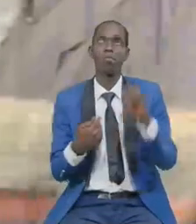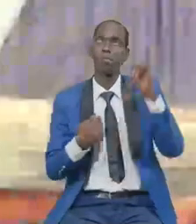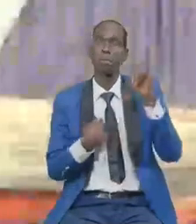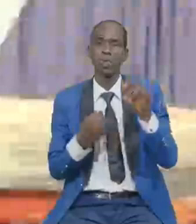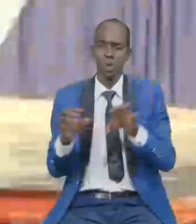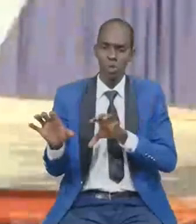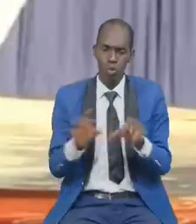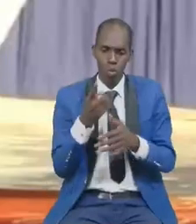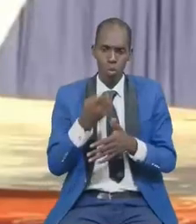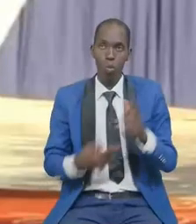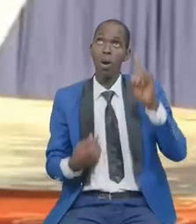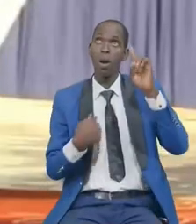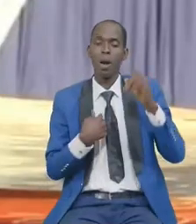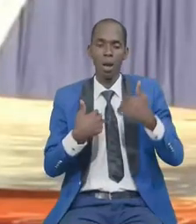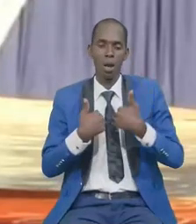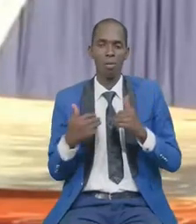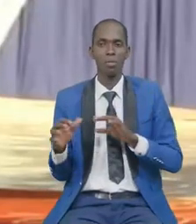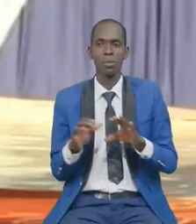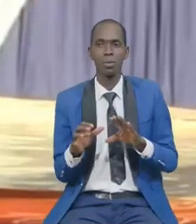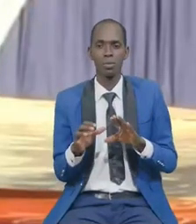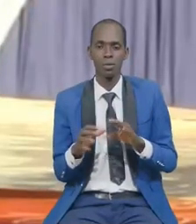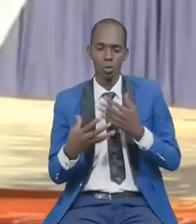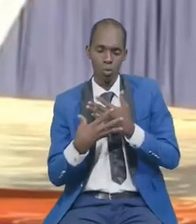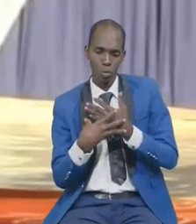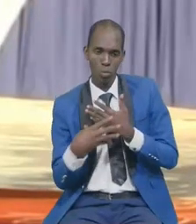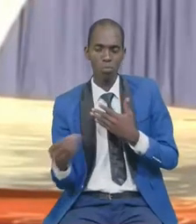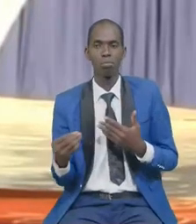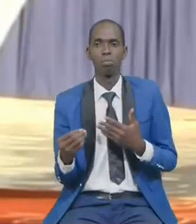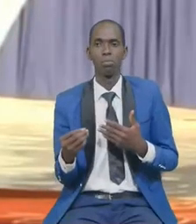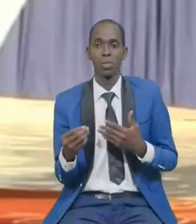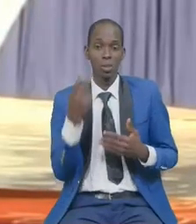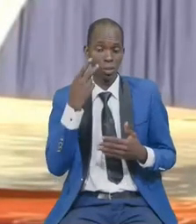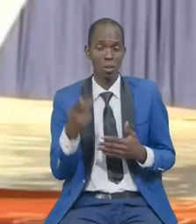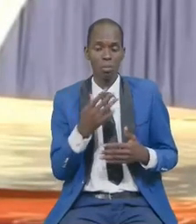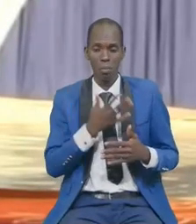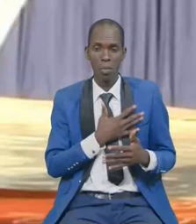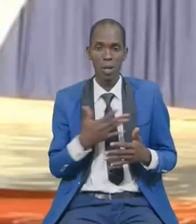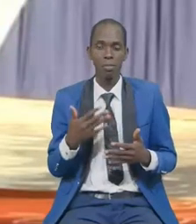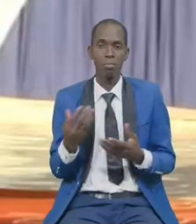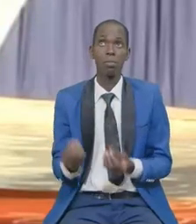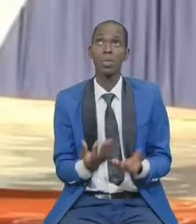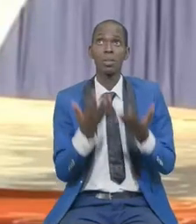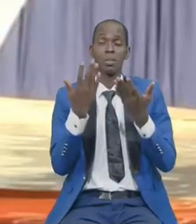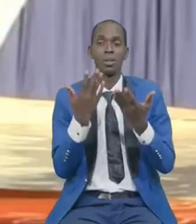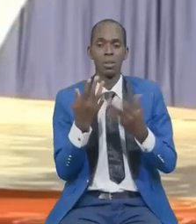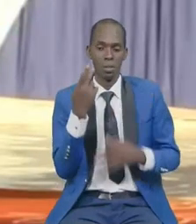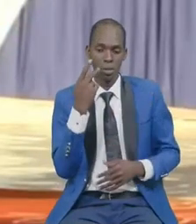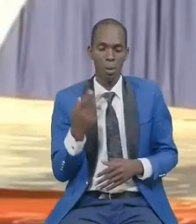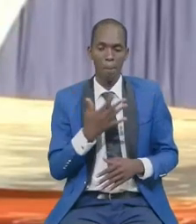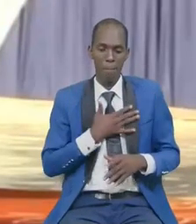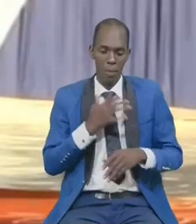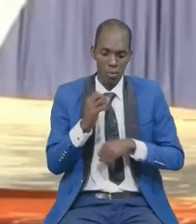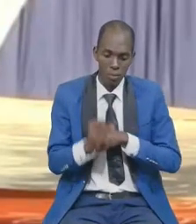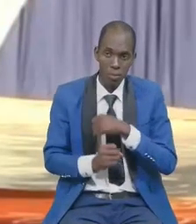dit, réfléchissez à mon sacrifice. Réfléchissez à ma souffrance.